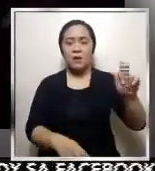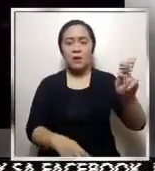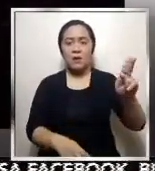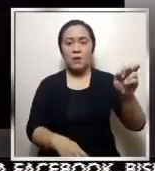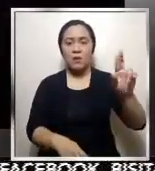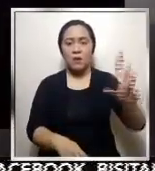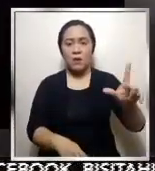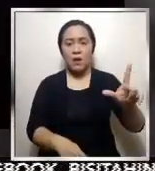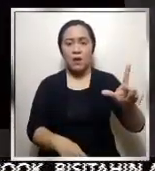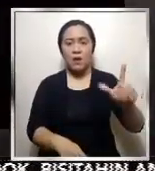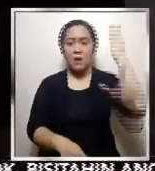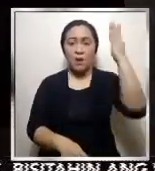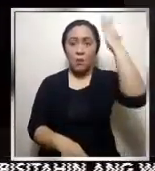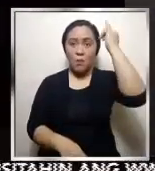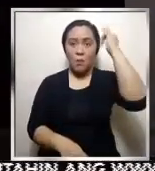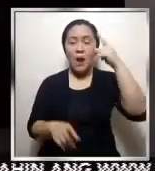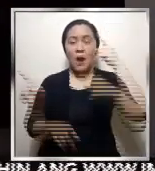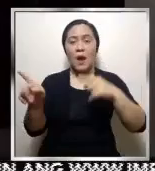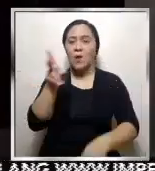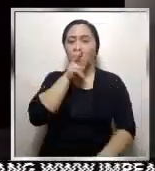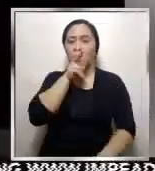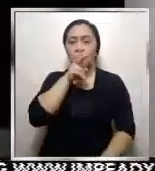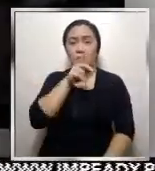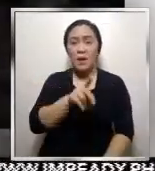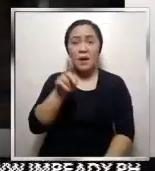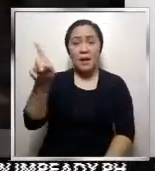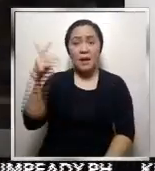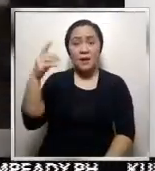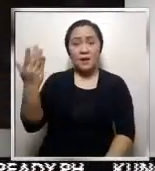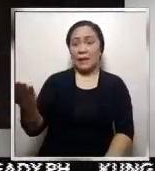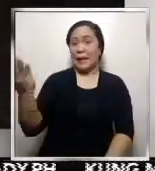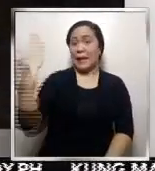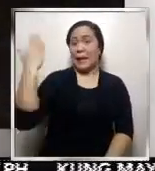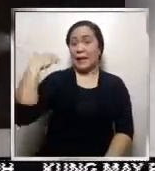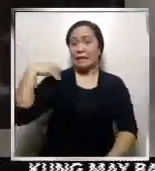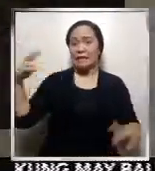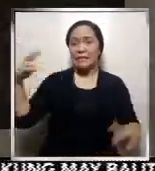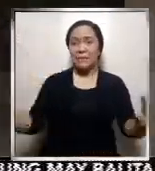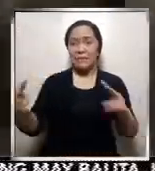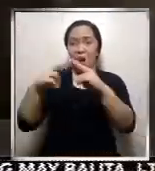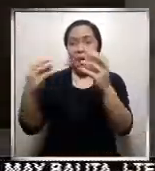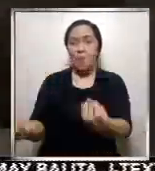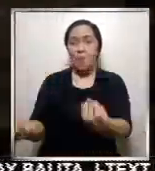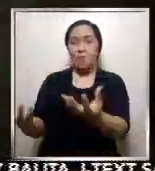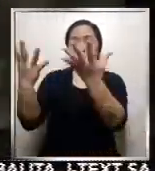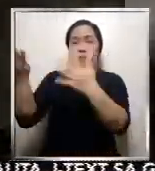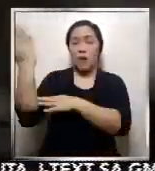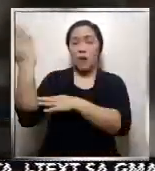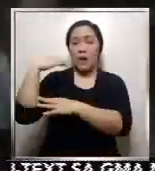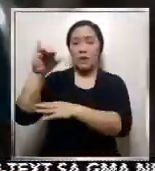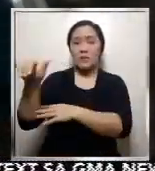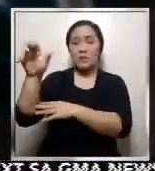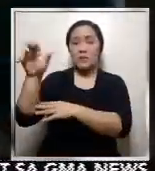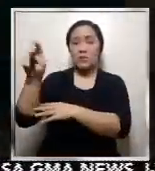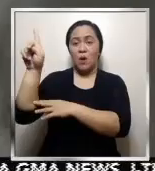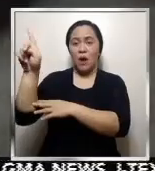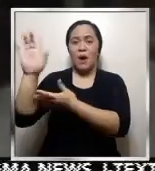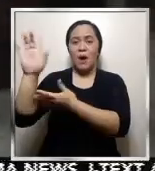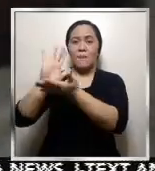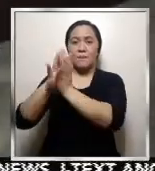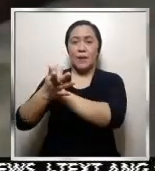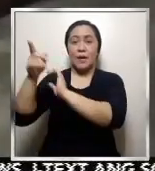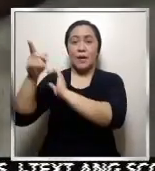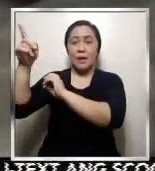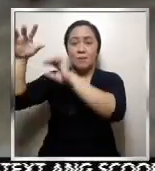sa barangay Busubuso nang pumutok ang Bulkang Taal ng Enero, ang humalo sa tubig ulan at umagos pababa sa mga kabahayan.